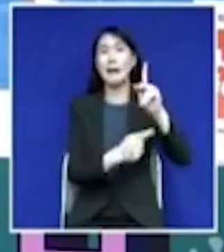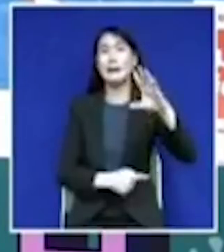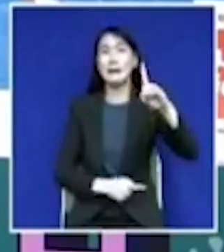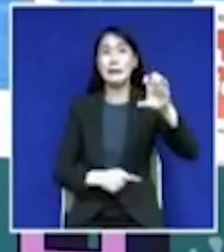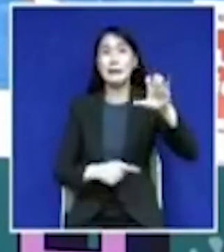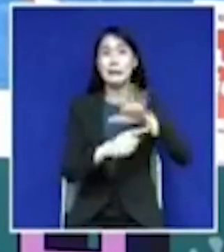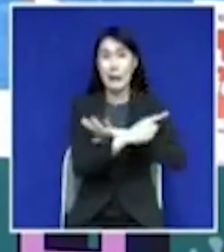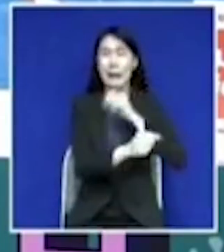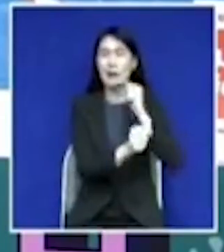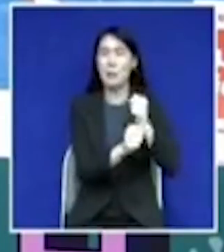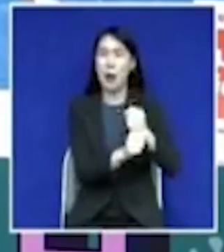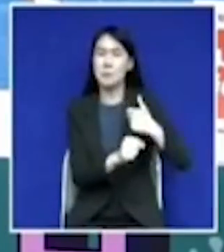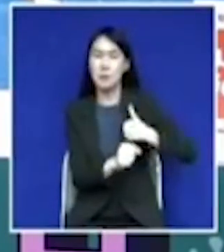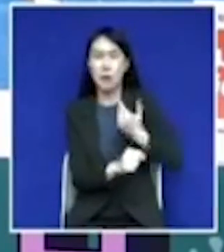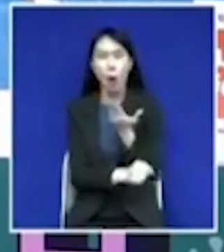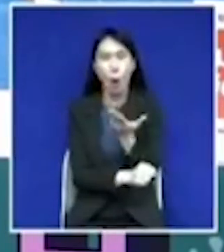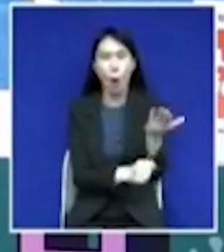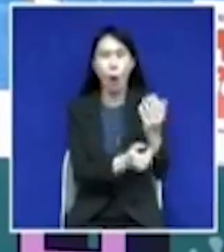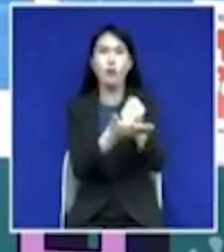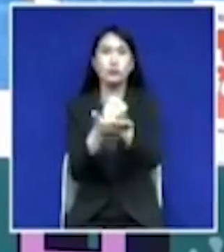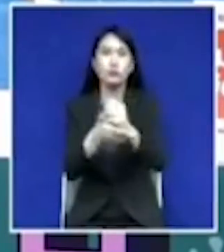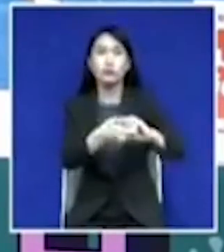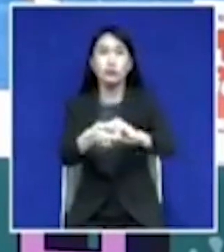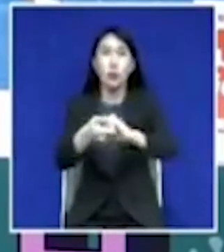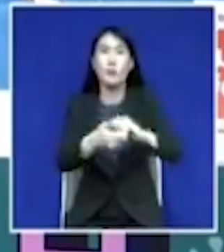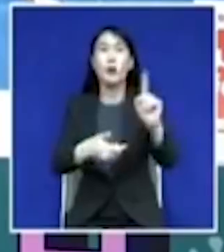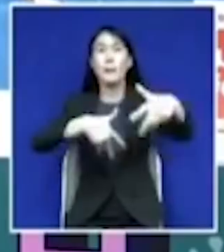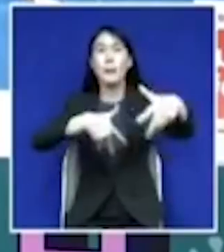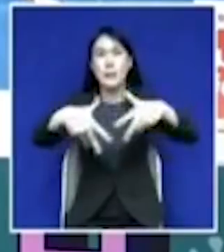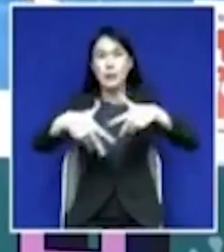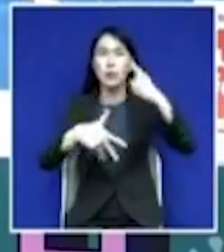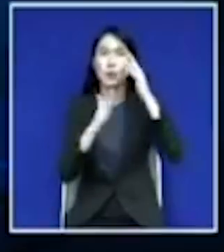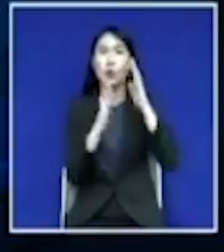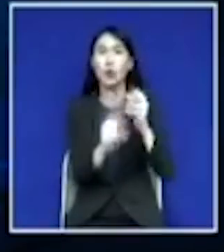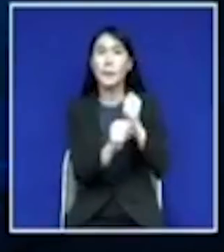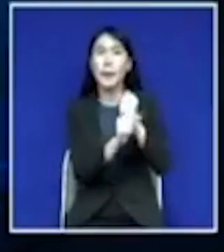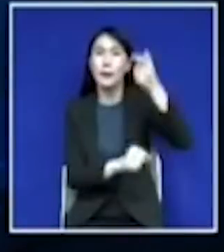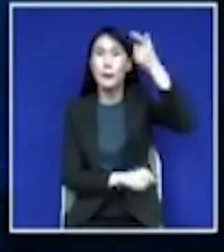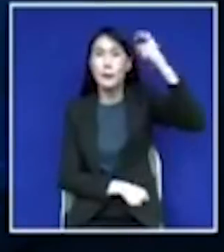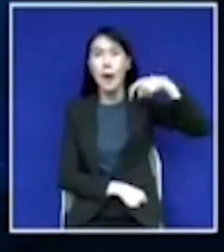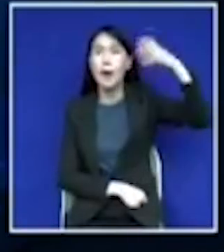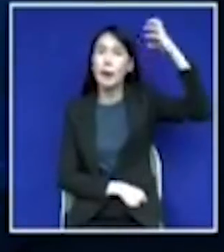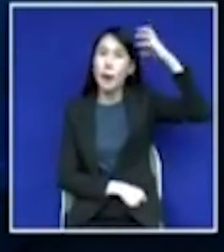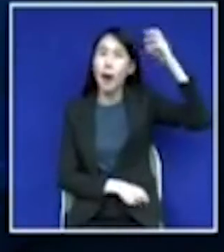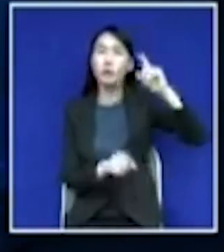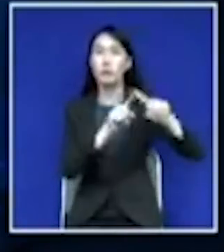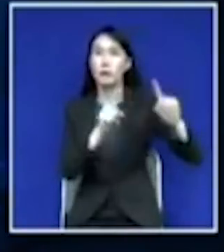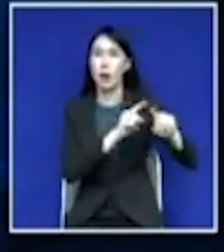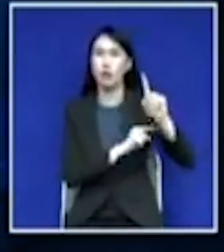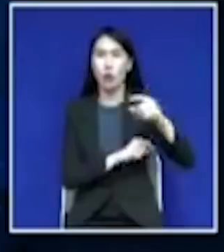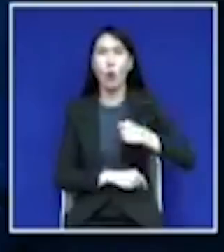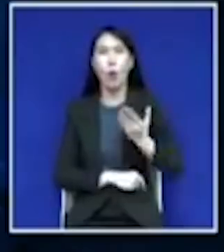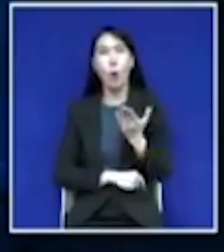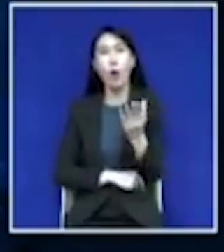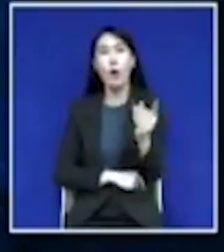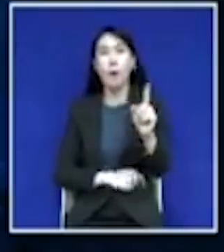ก็ได้ขอความร่วมมือจากพี่น้องประชาชนโดยเฉพาะแรงงานต่างด้าวเนี่ยเข้ามาได้รับการตรวจนะ